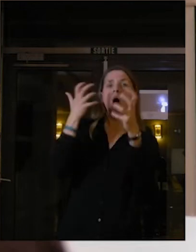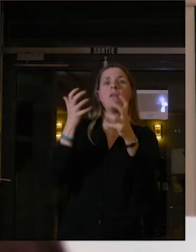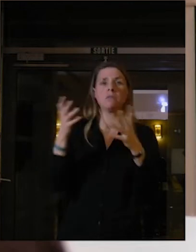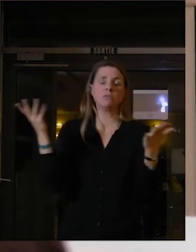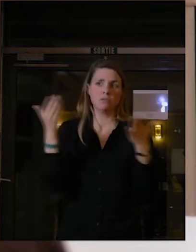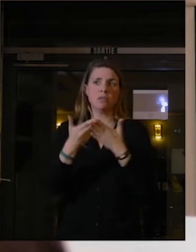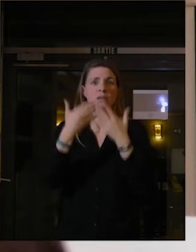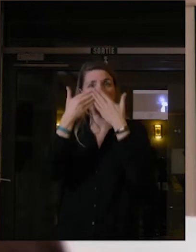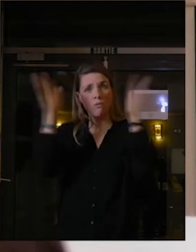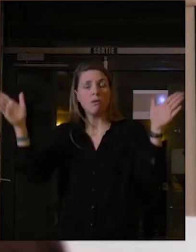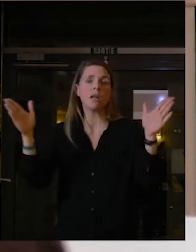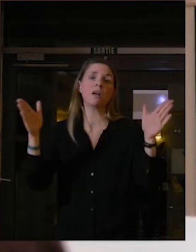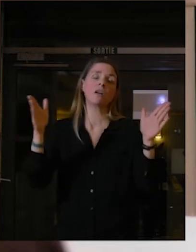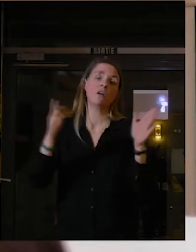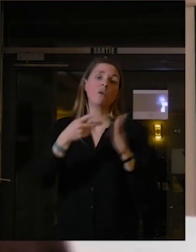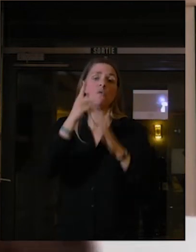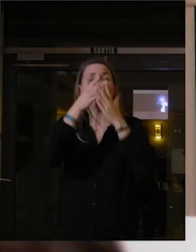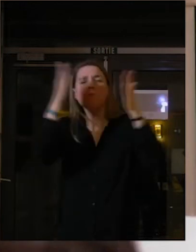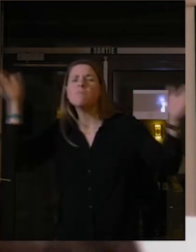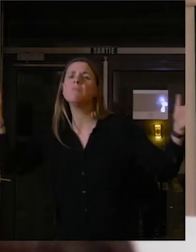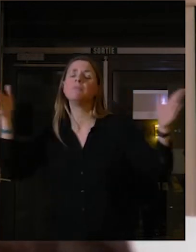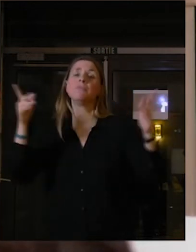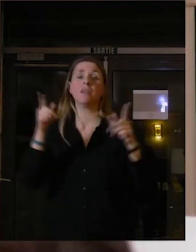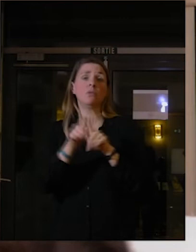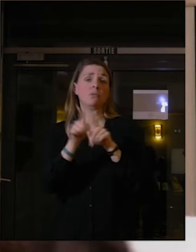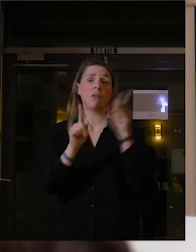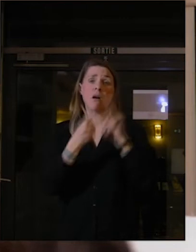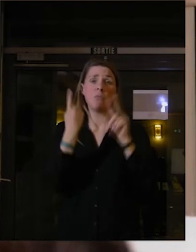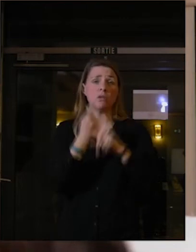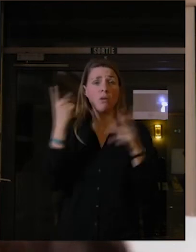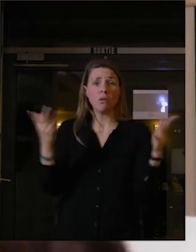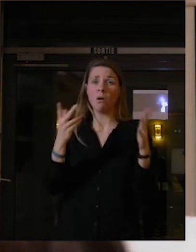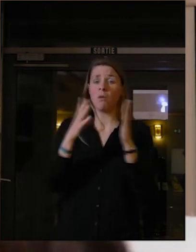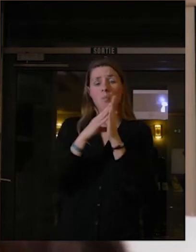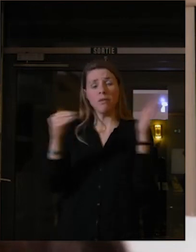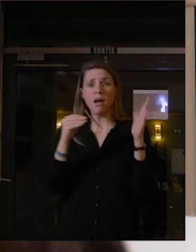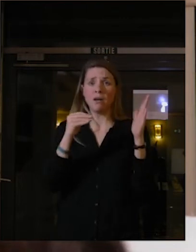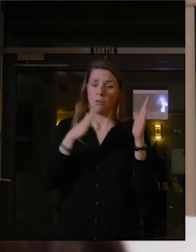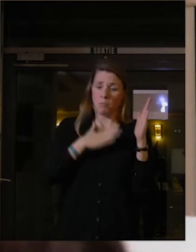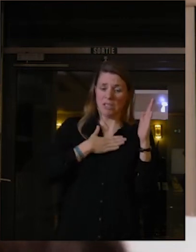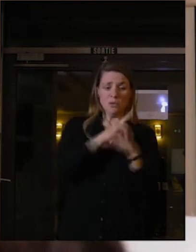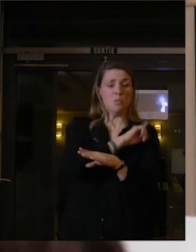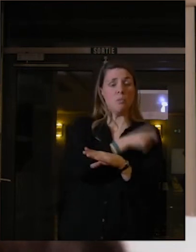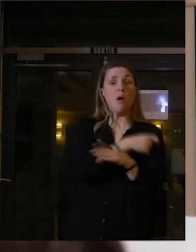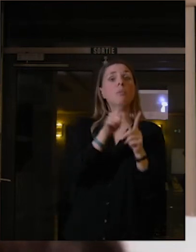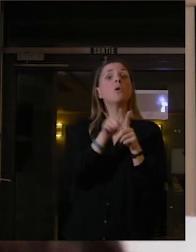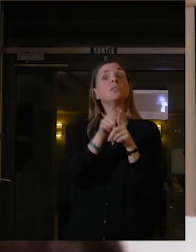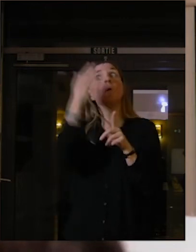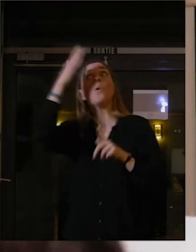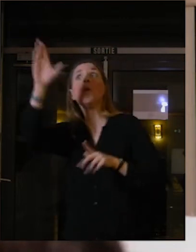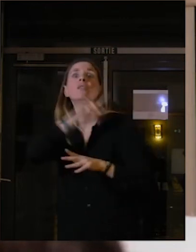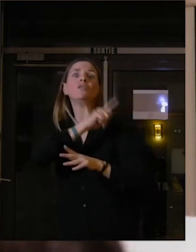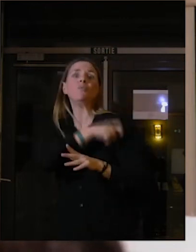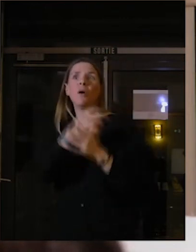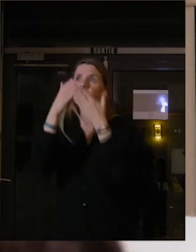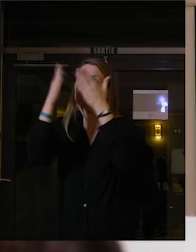s'ouvrir et de voir un petit peu plus large. Bien sûr, c'est important d'avoir des modèles dans son sport, mais de voir un petit peu plus large, ça permet aussi de se diversifier